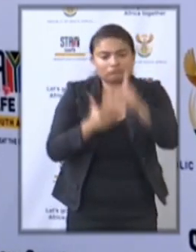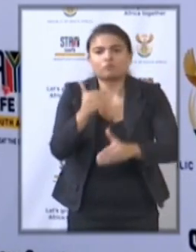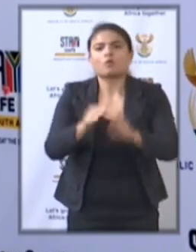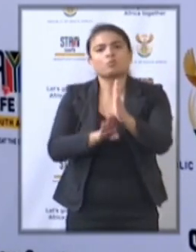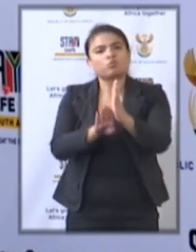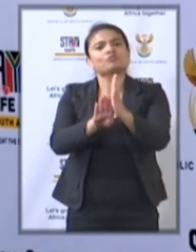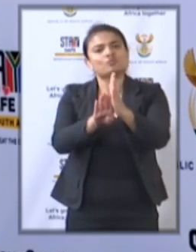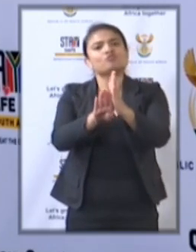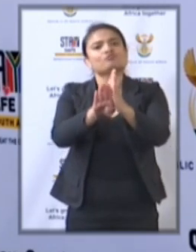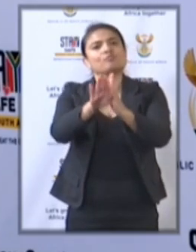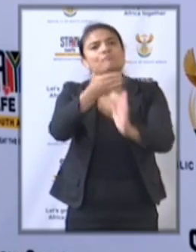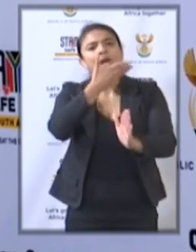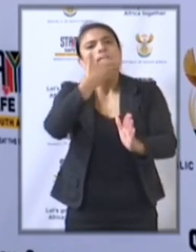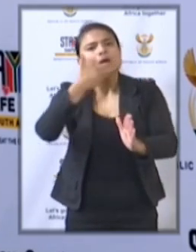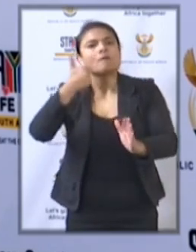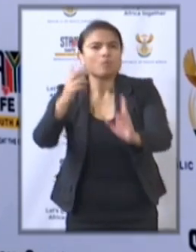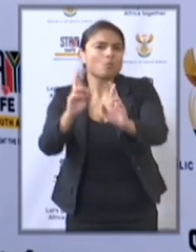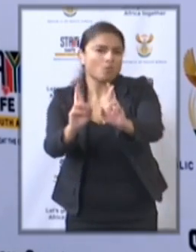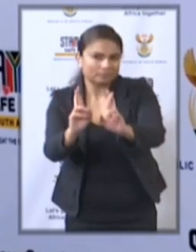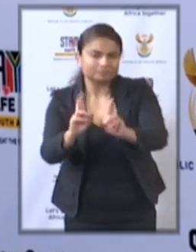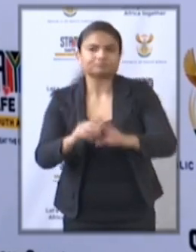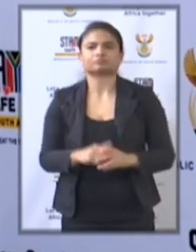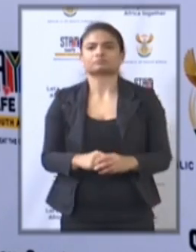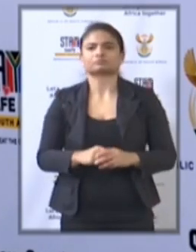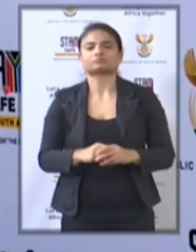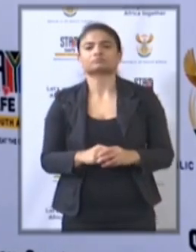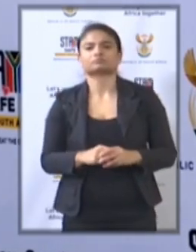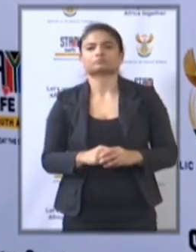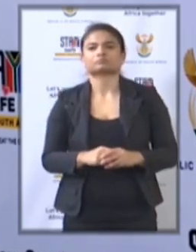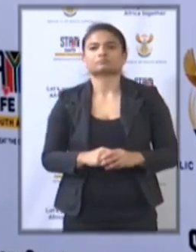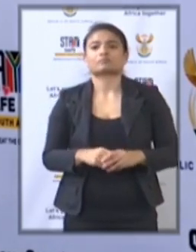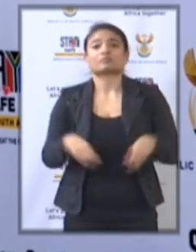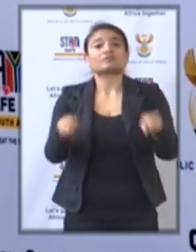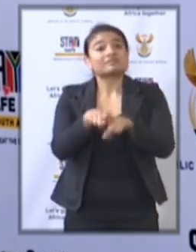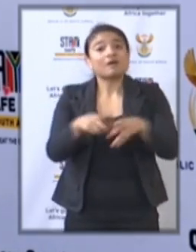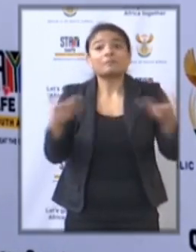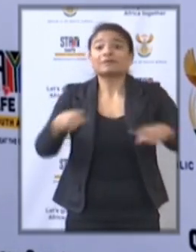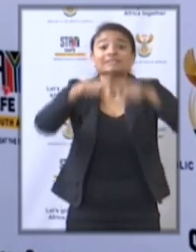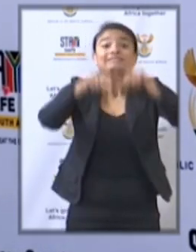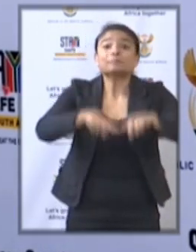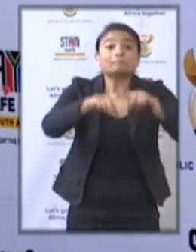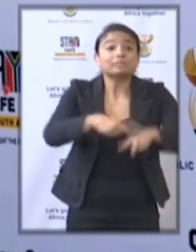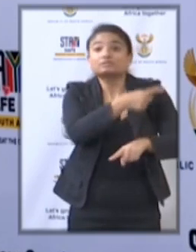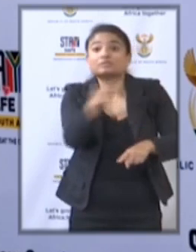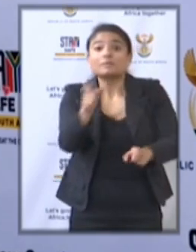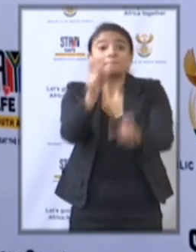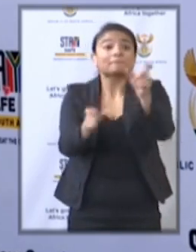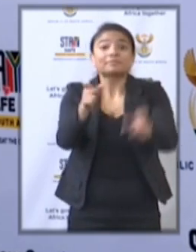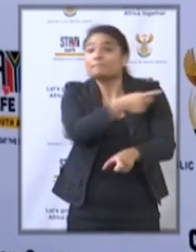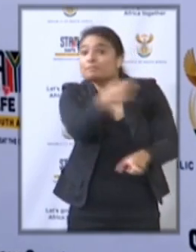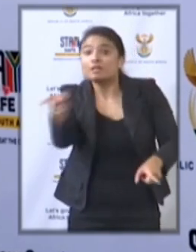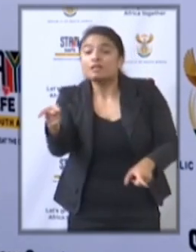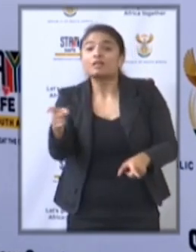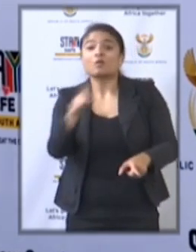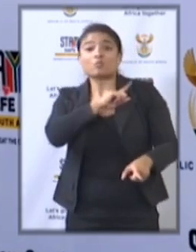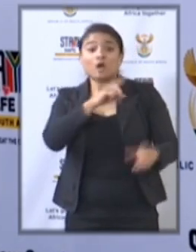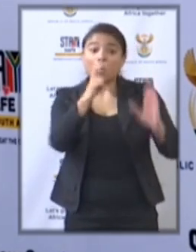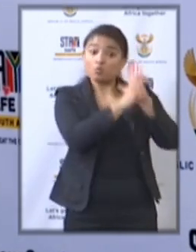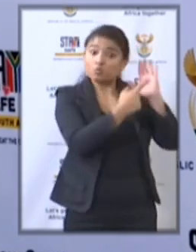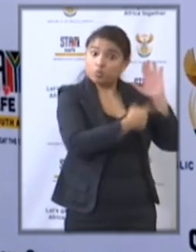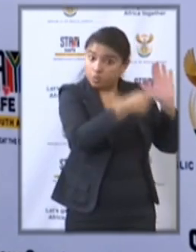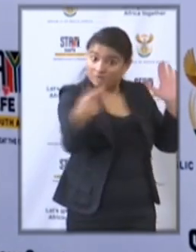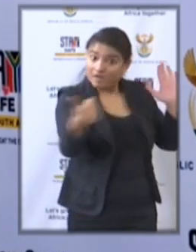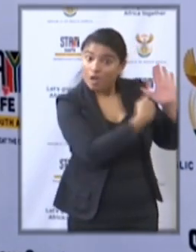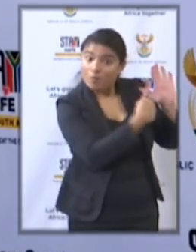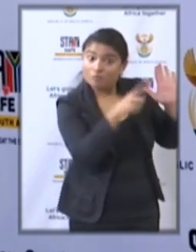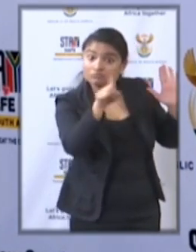sihlale sihlo ngakolunye uhlangothi futhi kulele ezandleni zethu ngoba uma senza izinto ngendlela okuthiwa sizenze ngayo